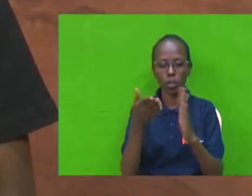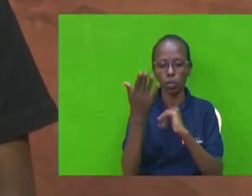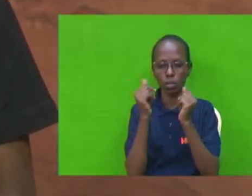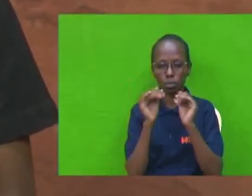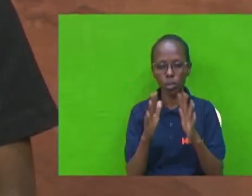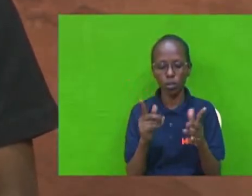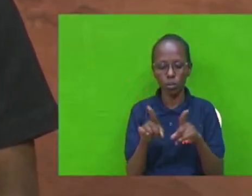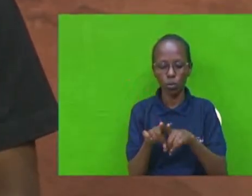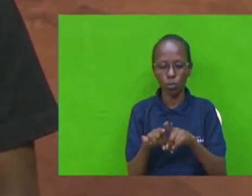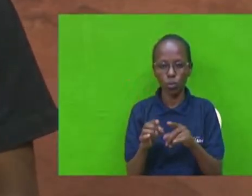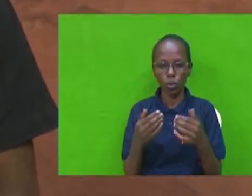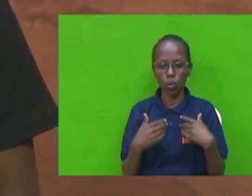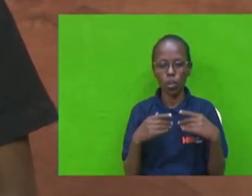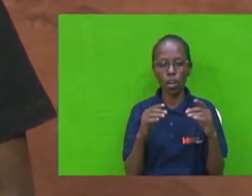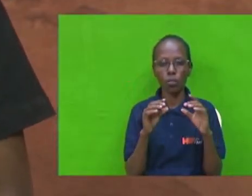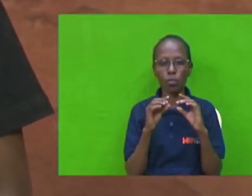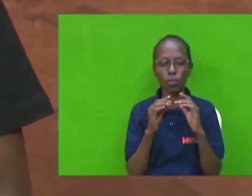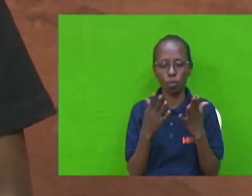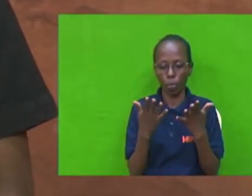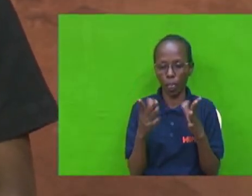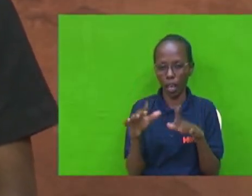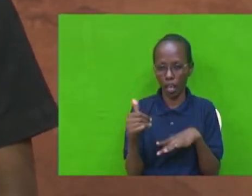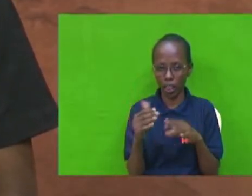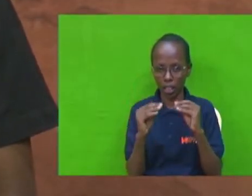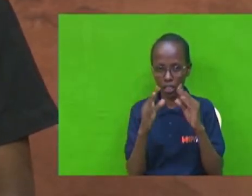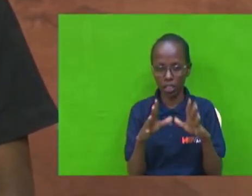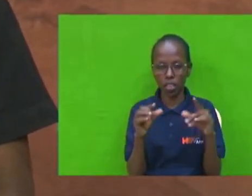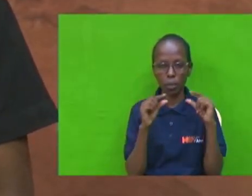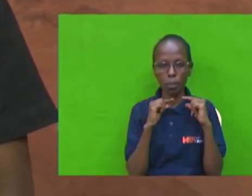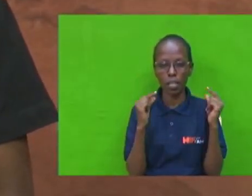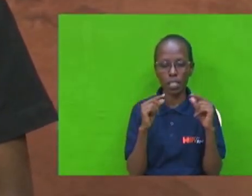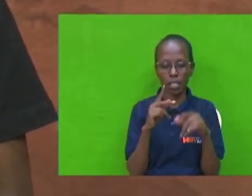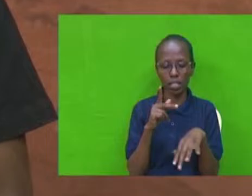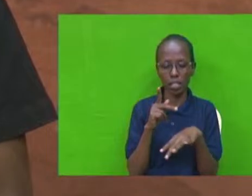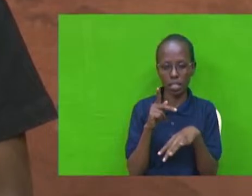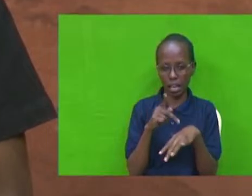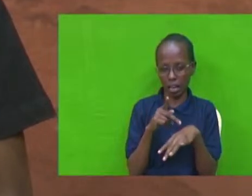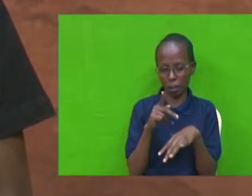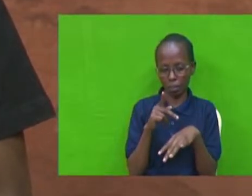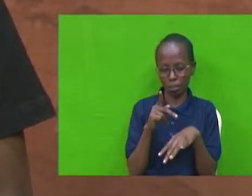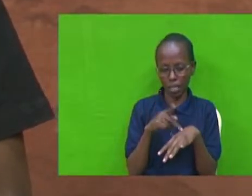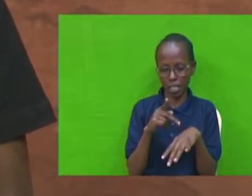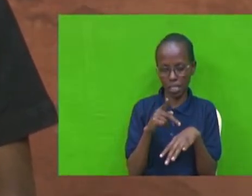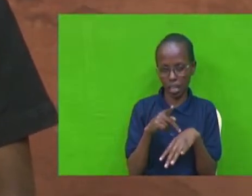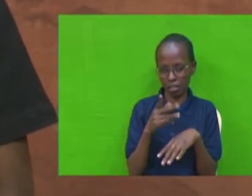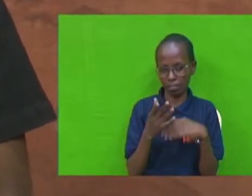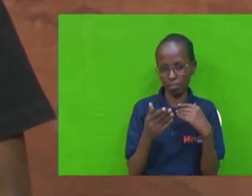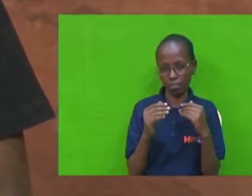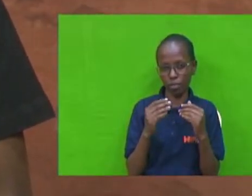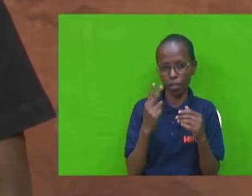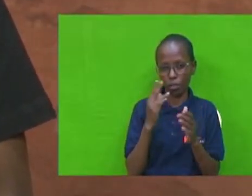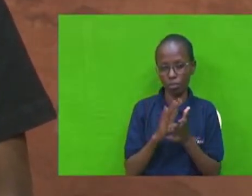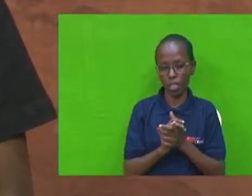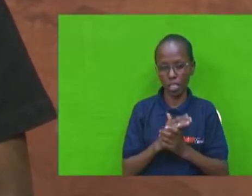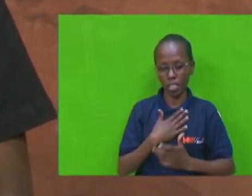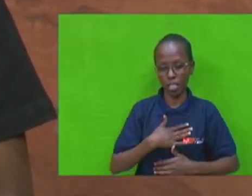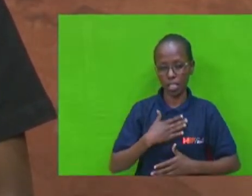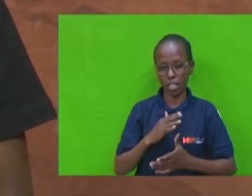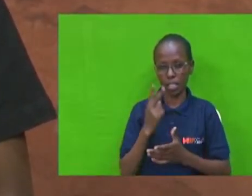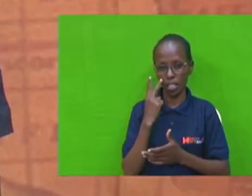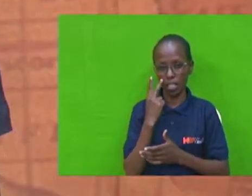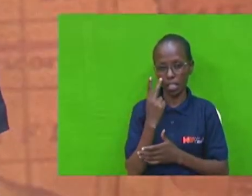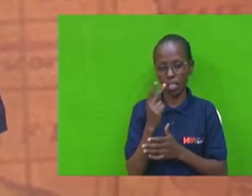Pia tunashukuru Mungu kwa kutuletea mwalimu Pastor Peter Sitati. Naomba mwalimu msalimu mtazamaji. Mtazamaji